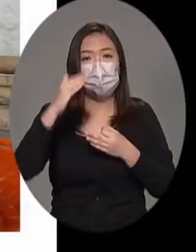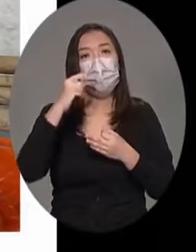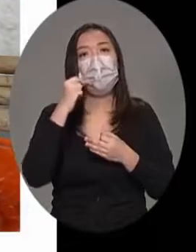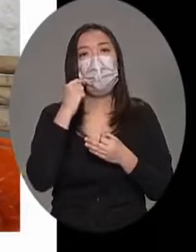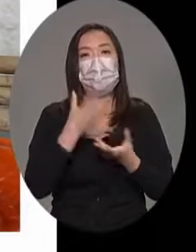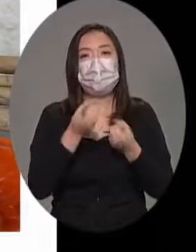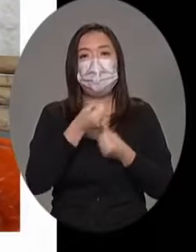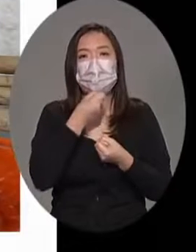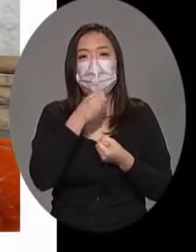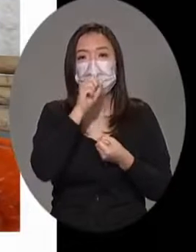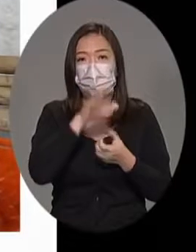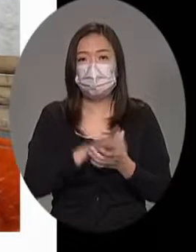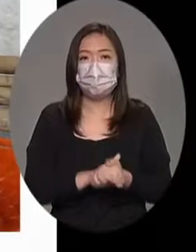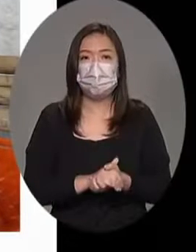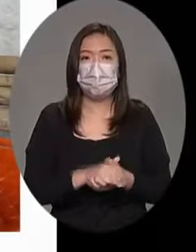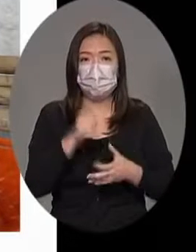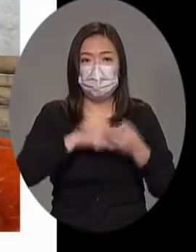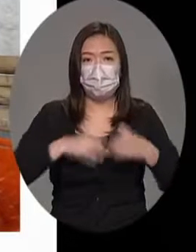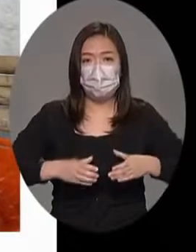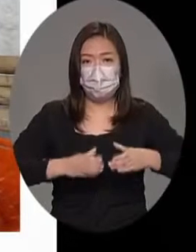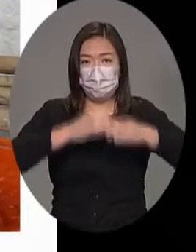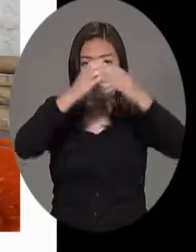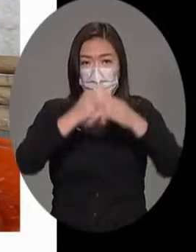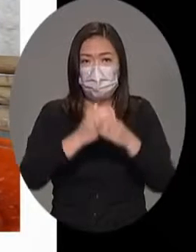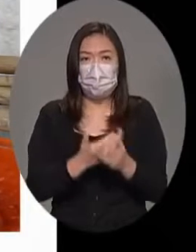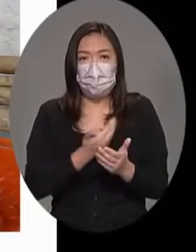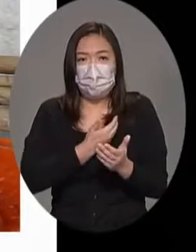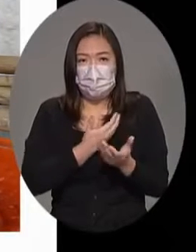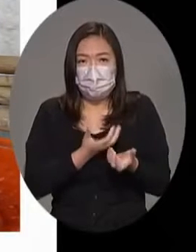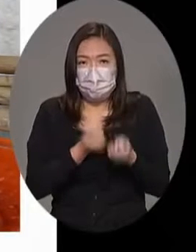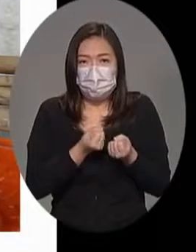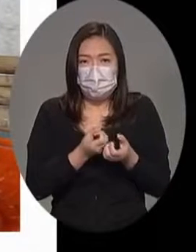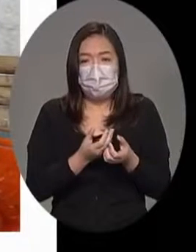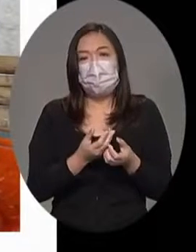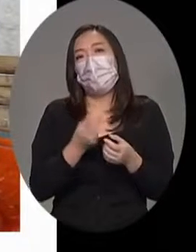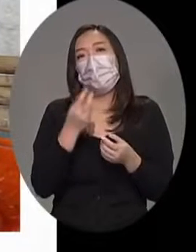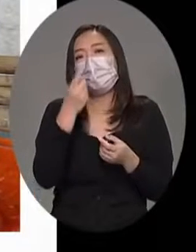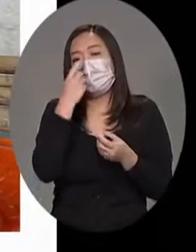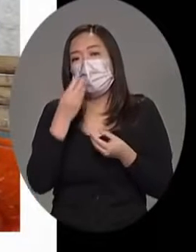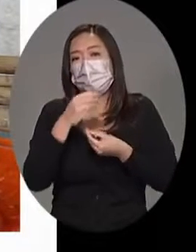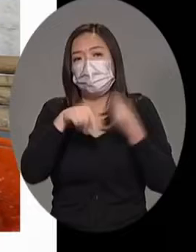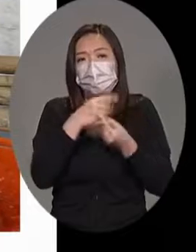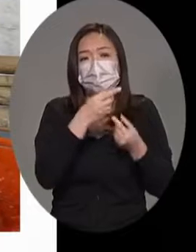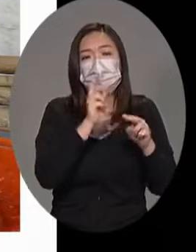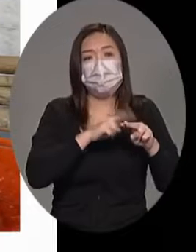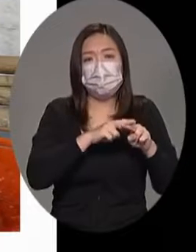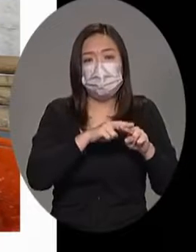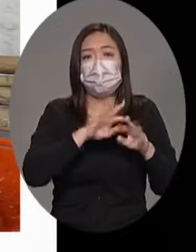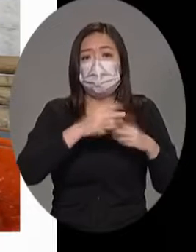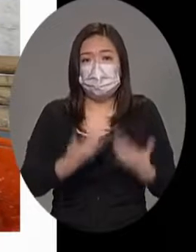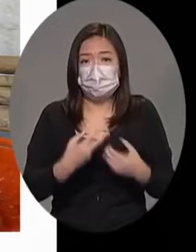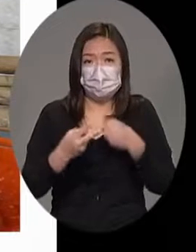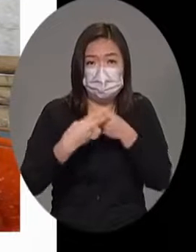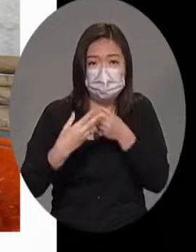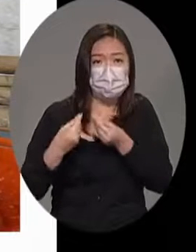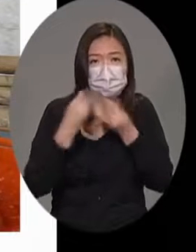高志活接受傳媒訪問的時候提到，國商之處捱得過主權移交，但捱不過二次回歸，